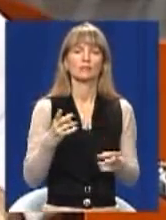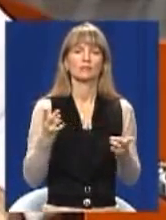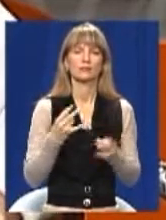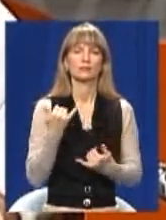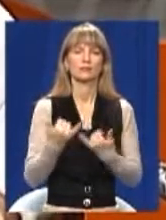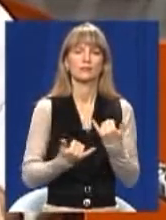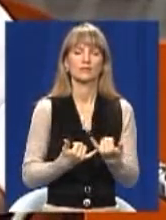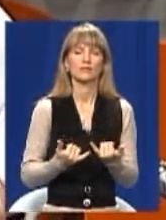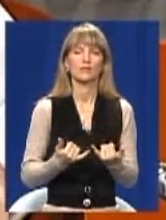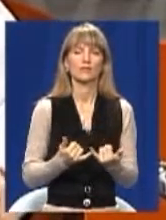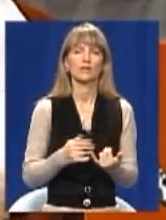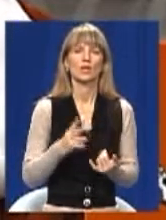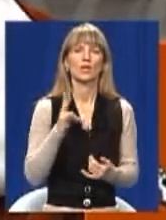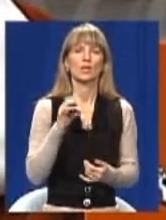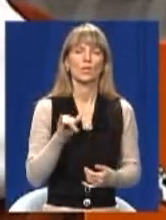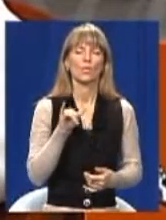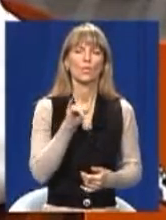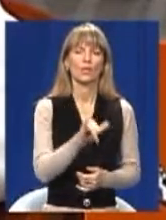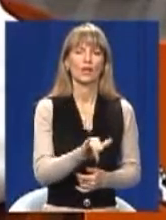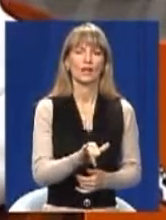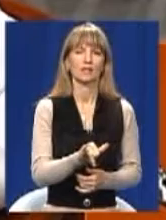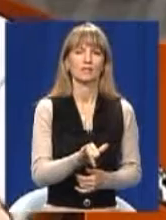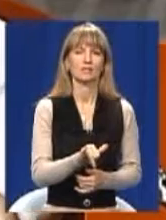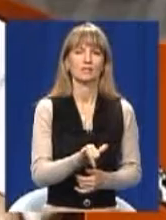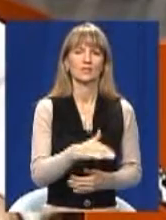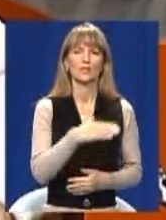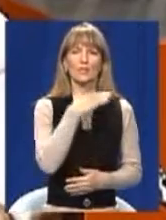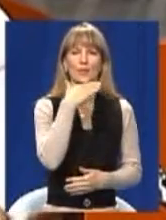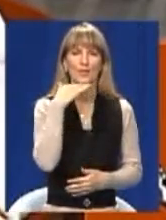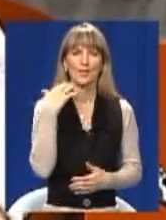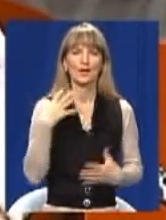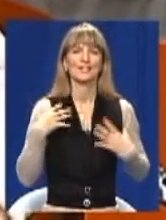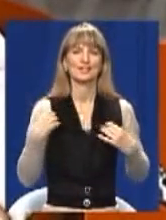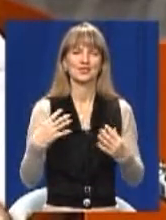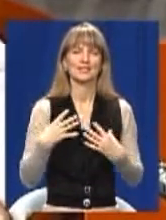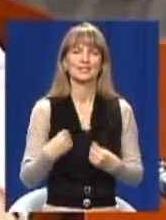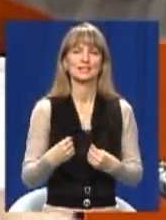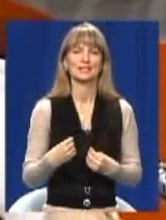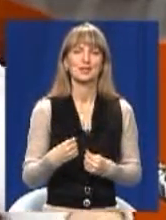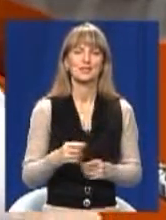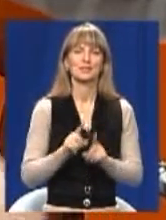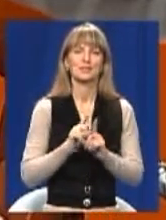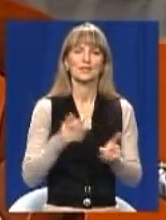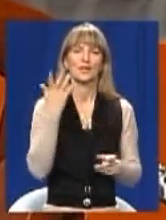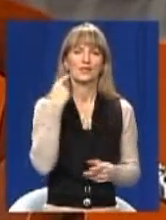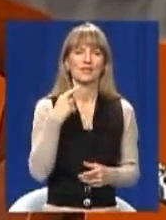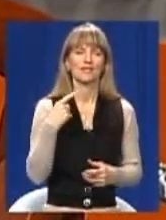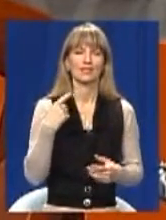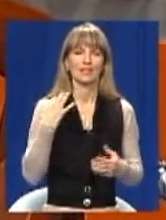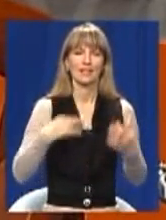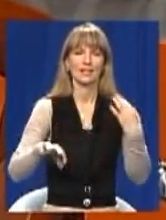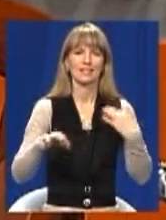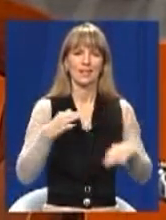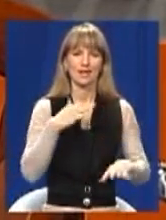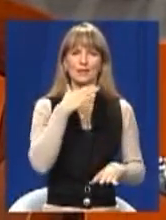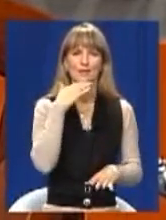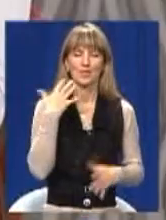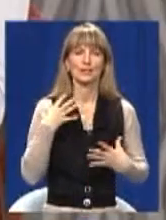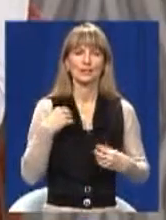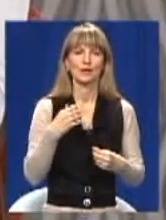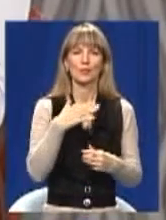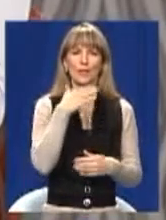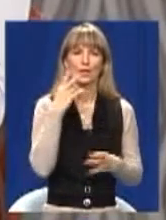такі котики. Ну, в неї много шерсті. Особливо, коли він линяє, напевно, дуже багато шерсті і